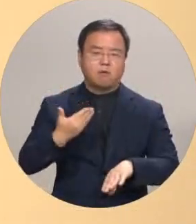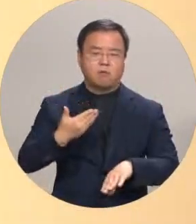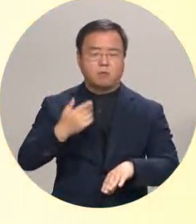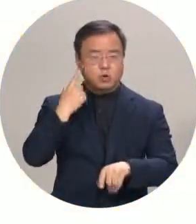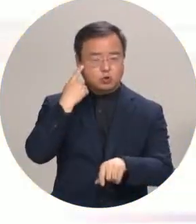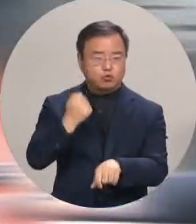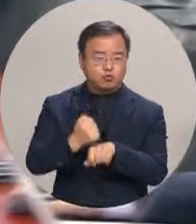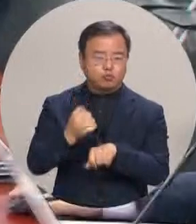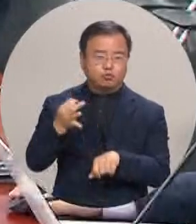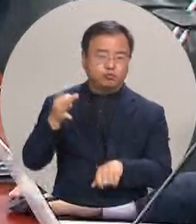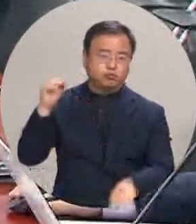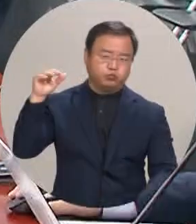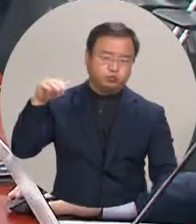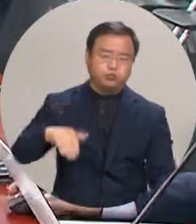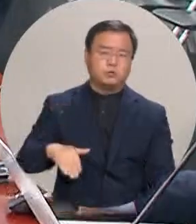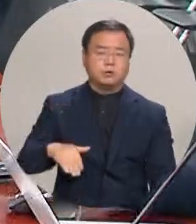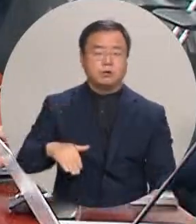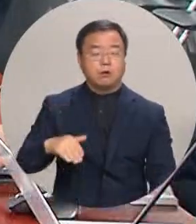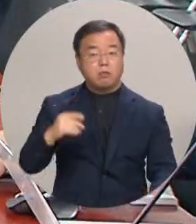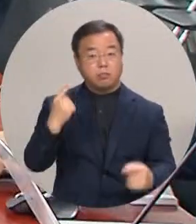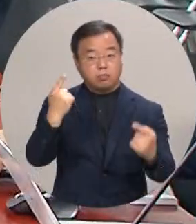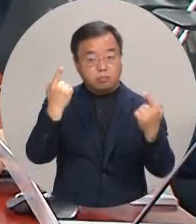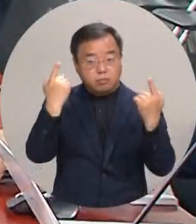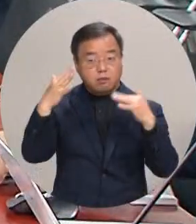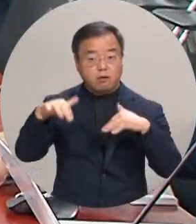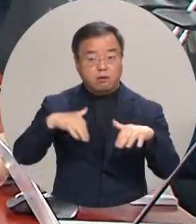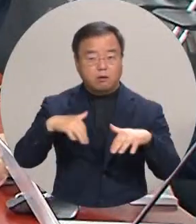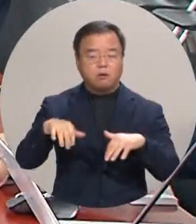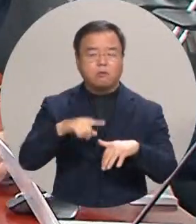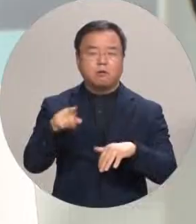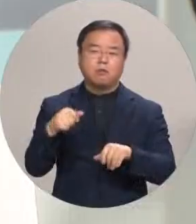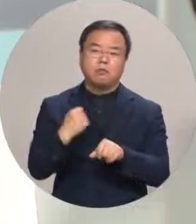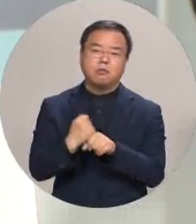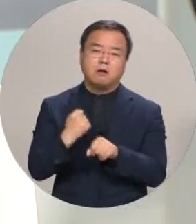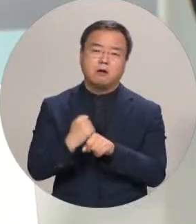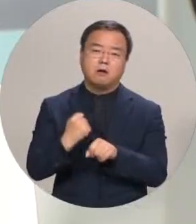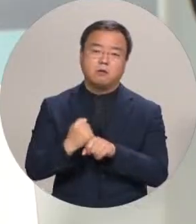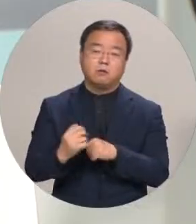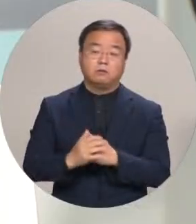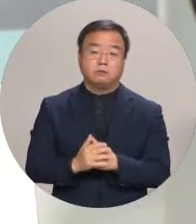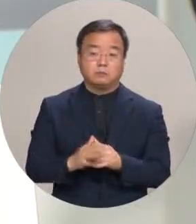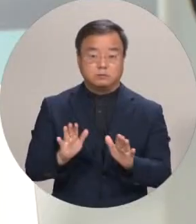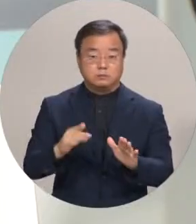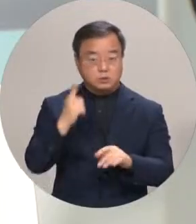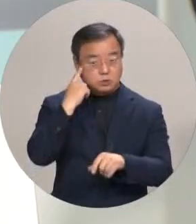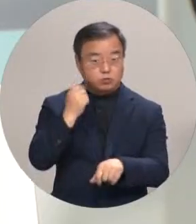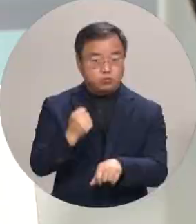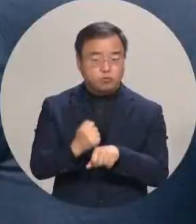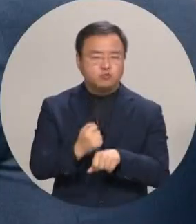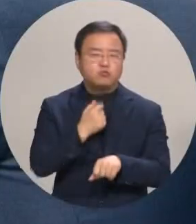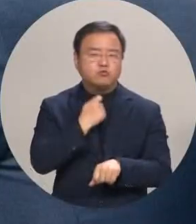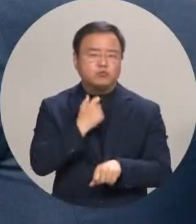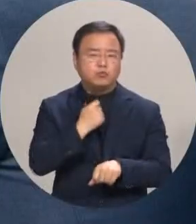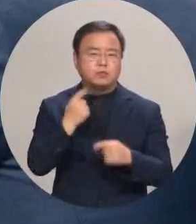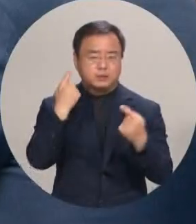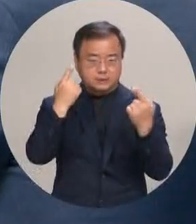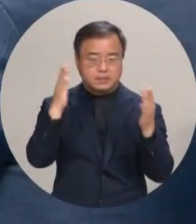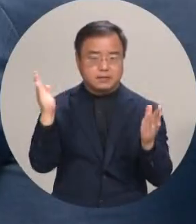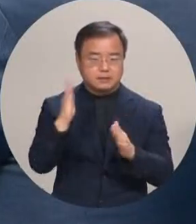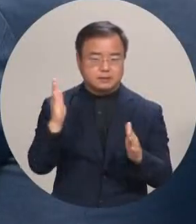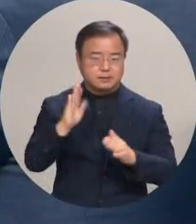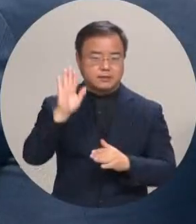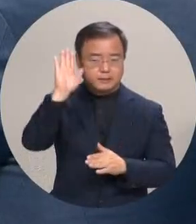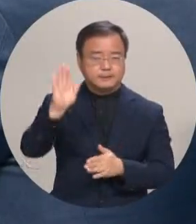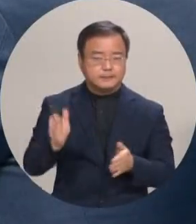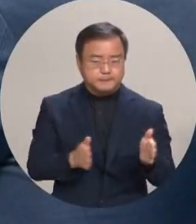줄어들면서 대학가는 당혹감을 감추지 못하고 있습니다 당장 연구자를 꿈꾸던 대학생들도 진로를